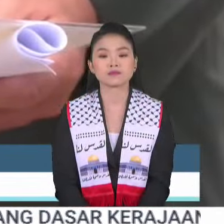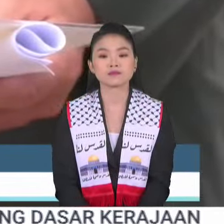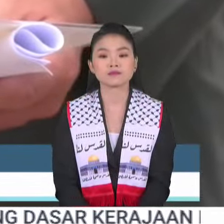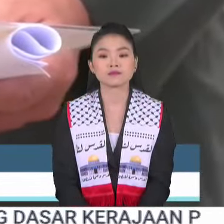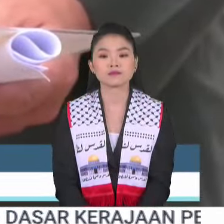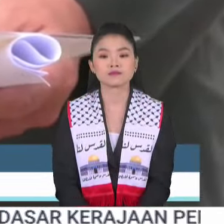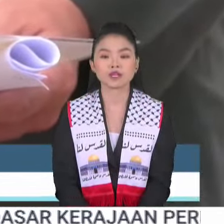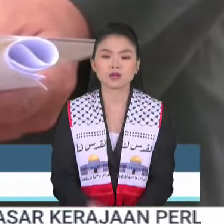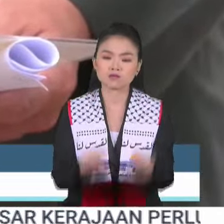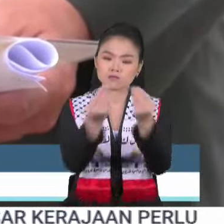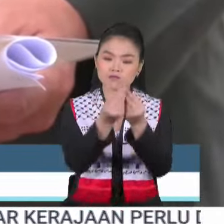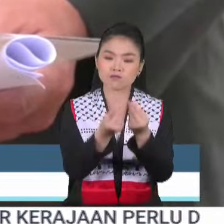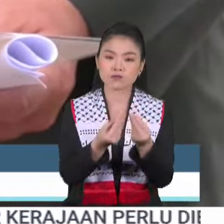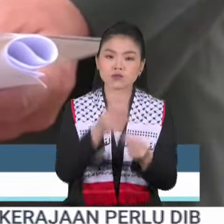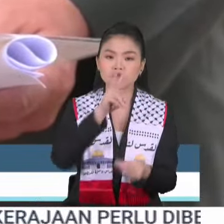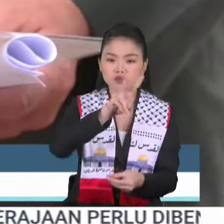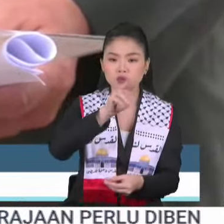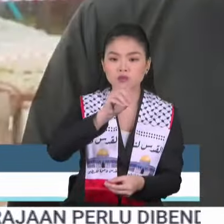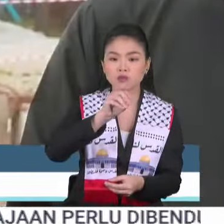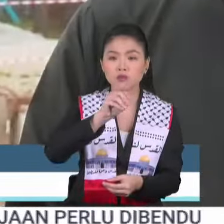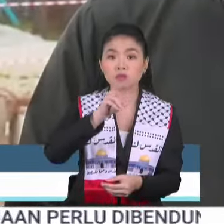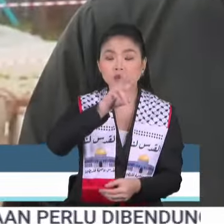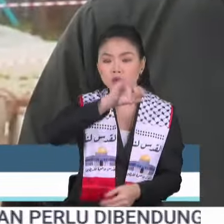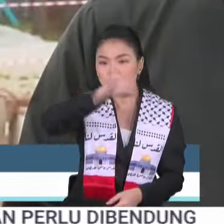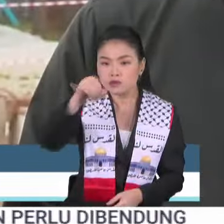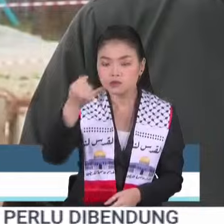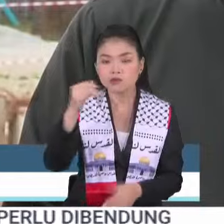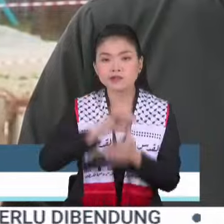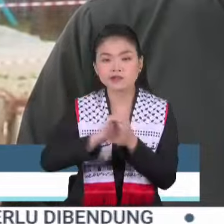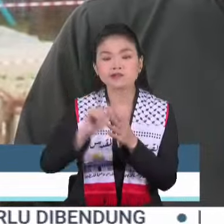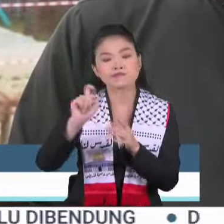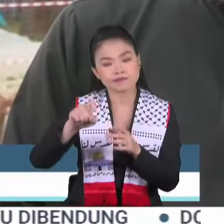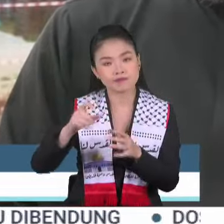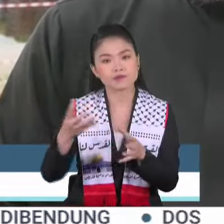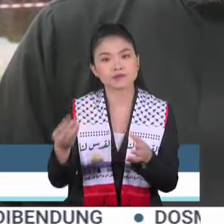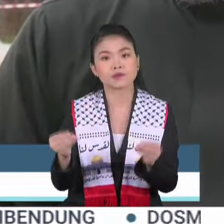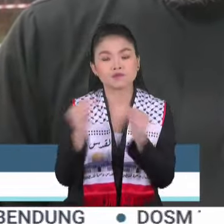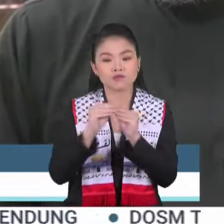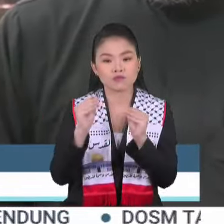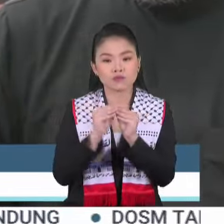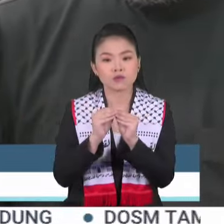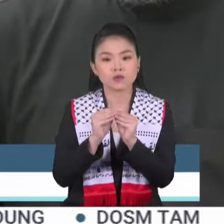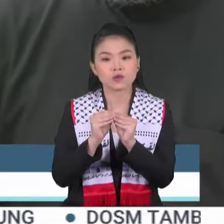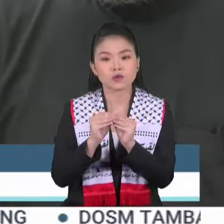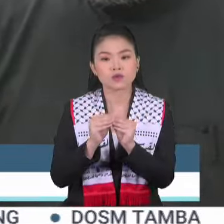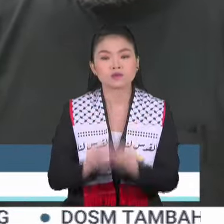Dana kira-kira RM7 juta lagi diperlukan bagi merealisasikan pembinaan kompleks tersebut.